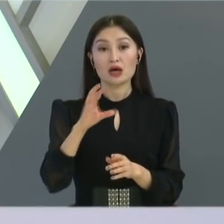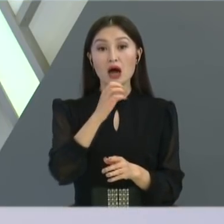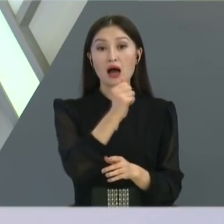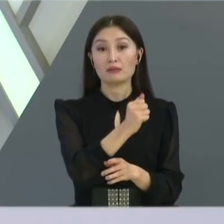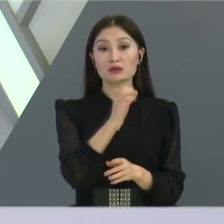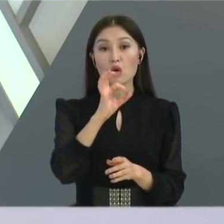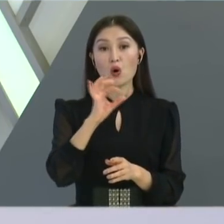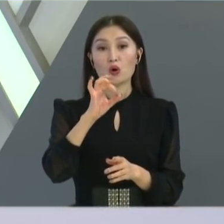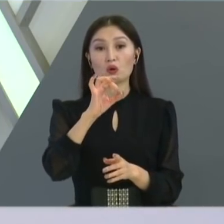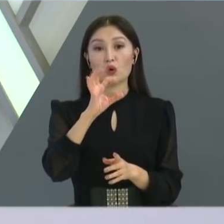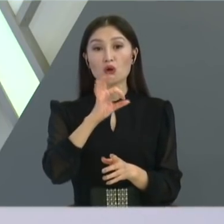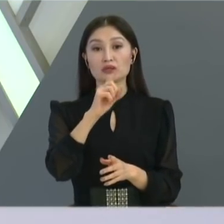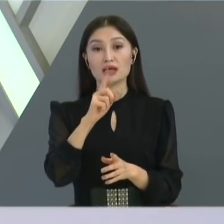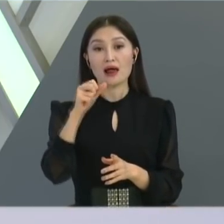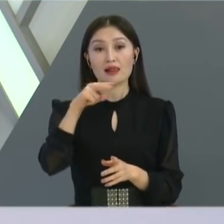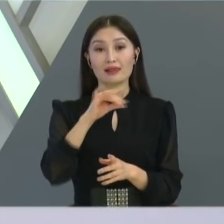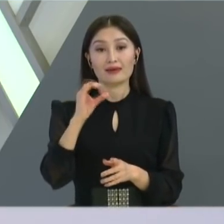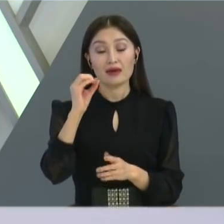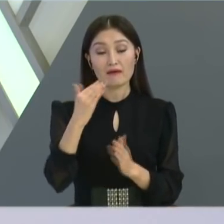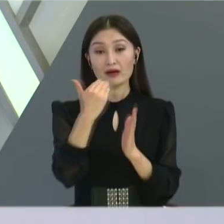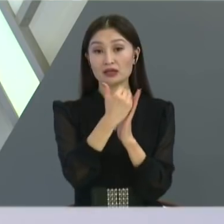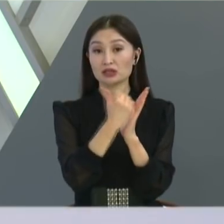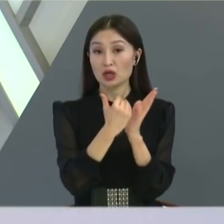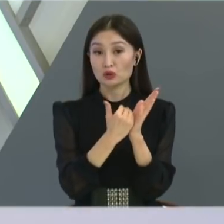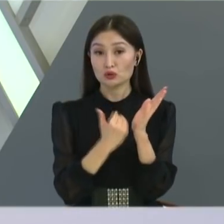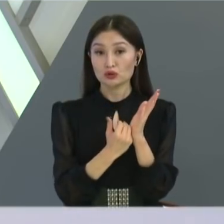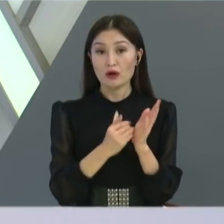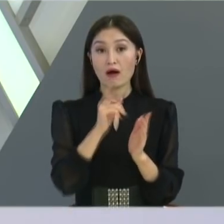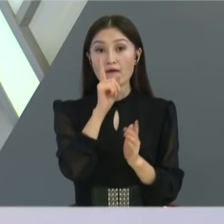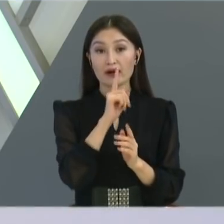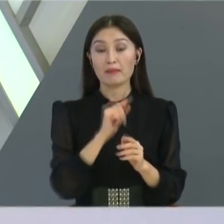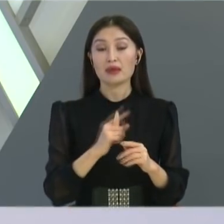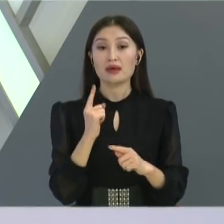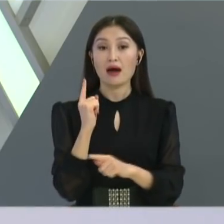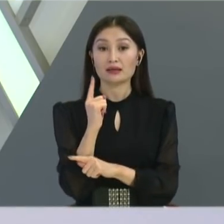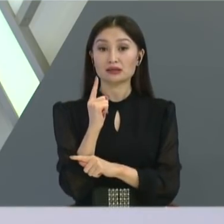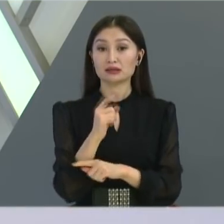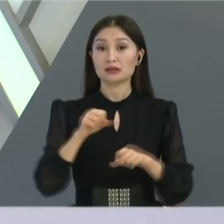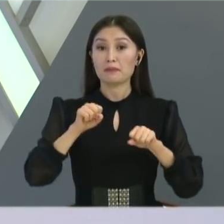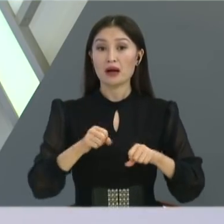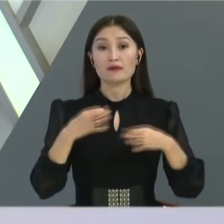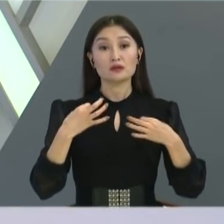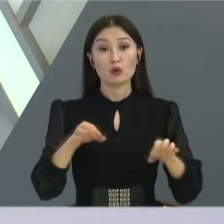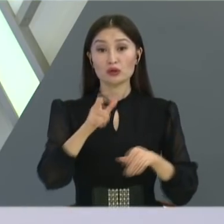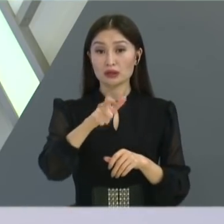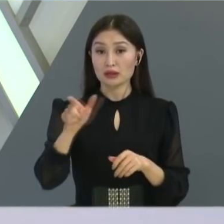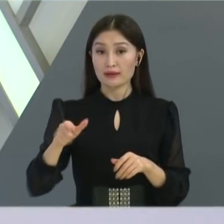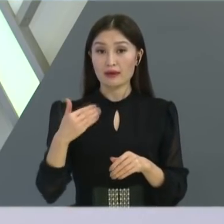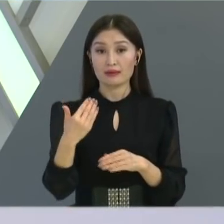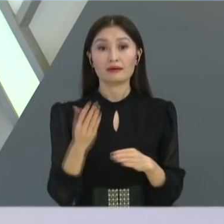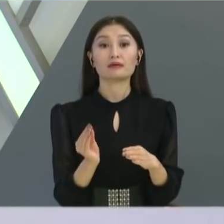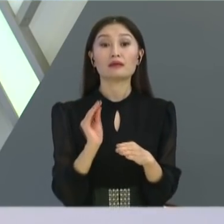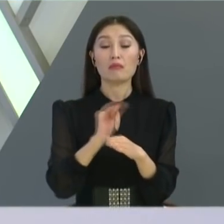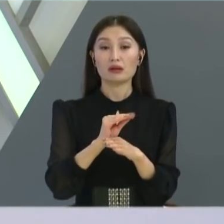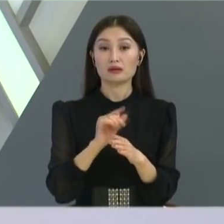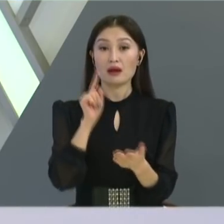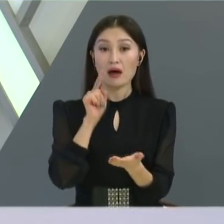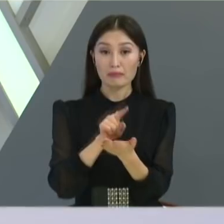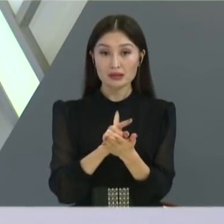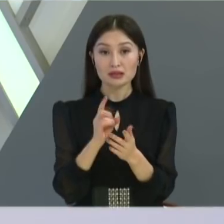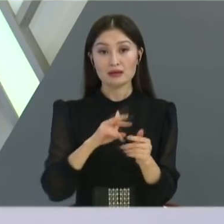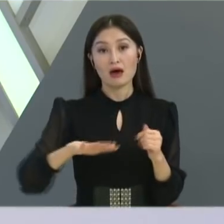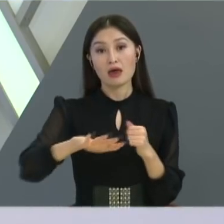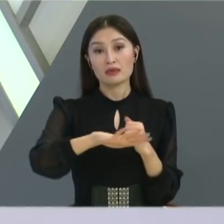Орозалиев. Определены следующие чрезвычайные меры: временные ограничения прав и свобод граждан и их дополнительные обязанности